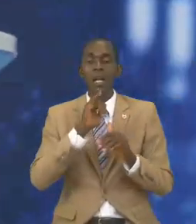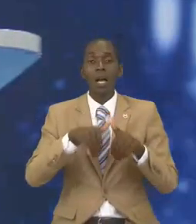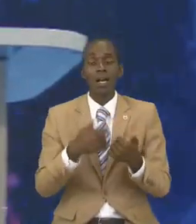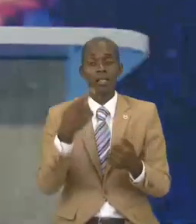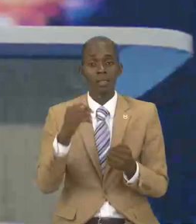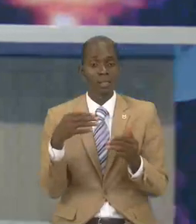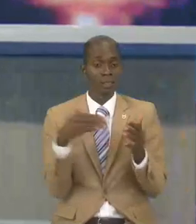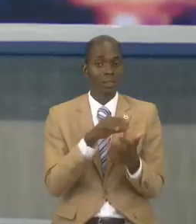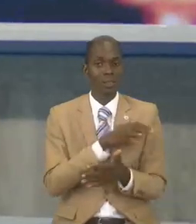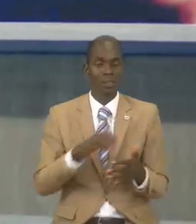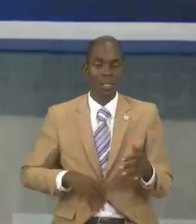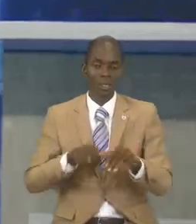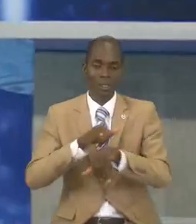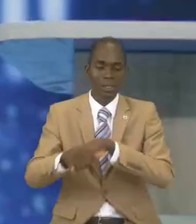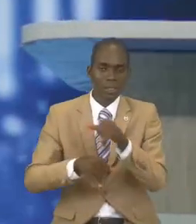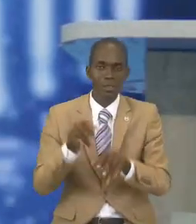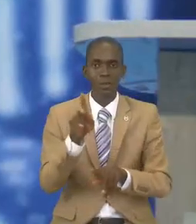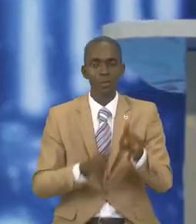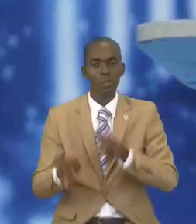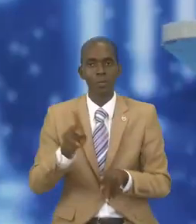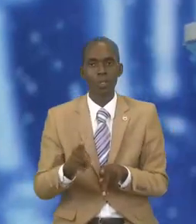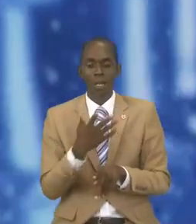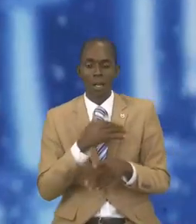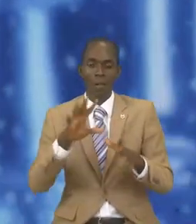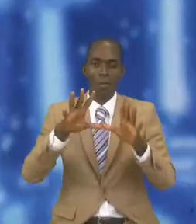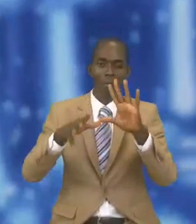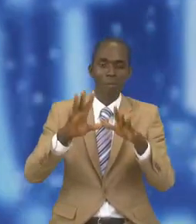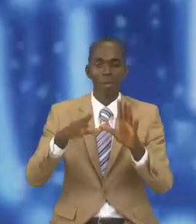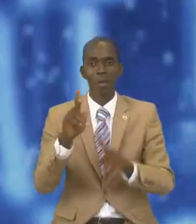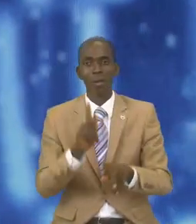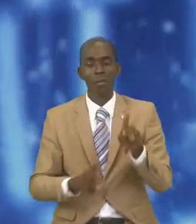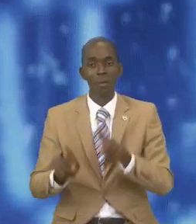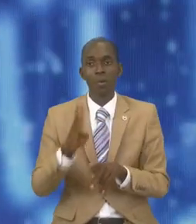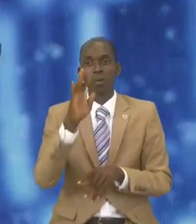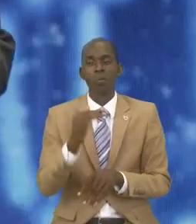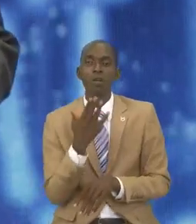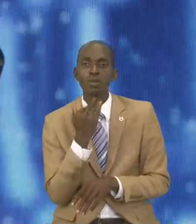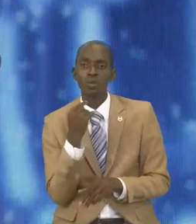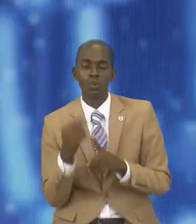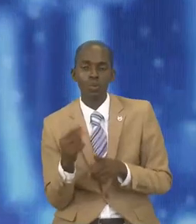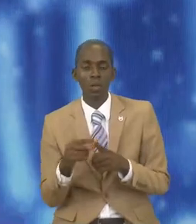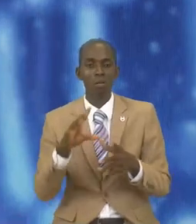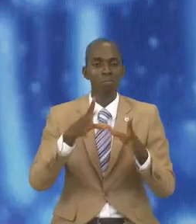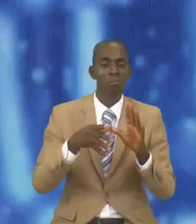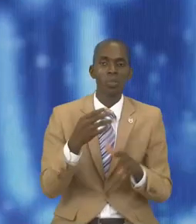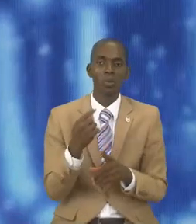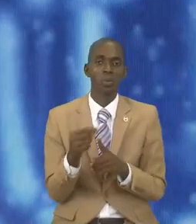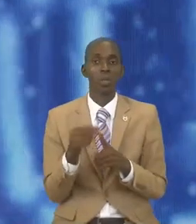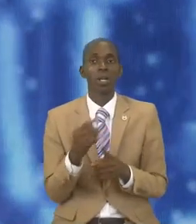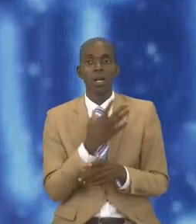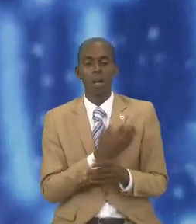ça, il séduit les gens, il caresse les gens par des flatteries, flatteries et